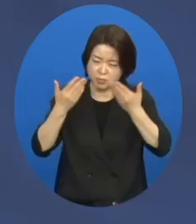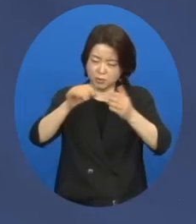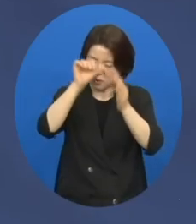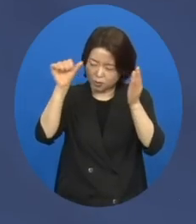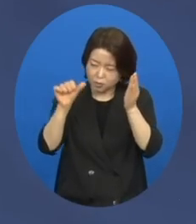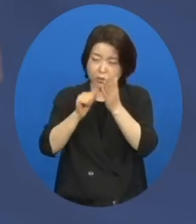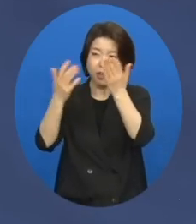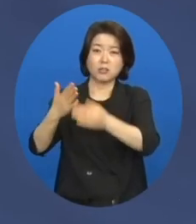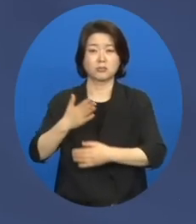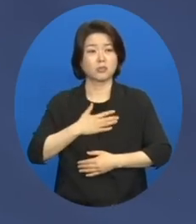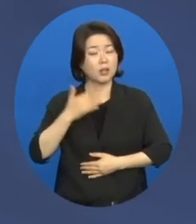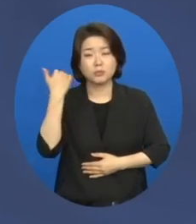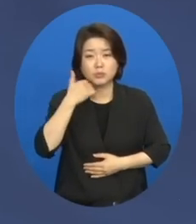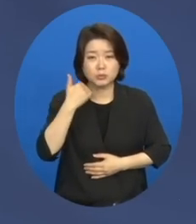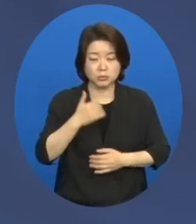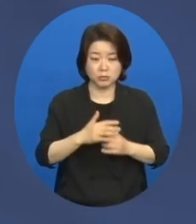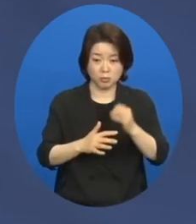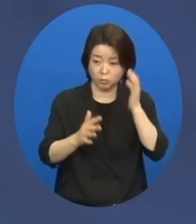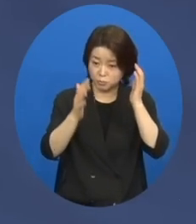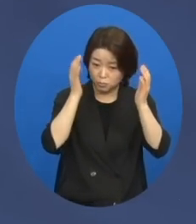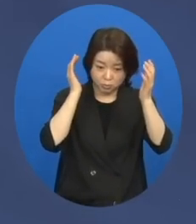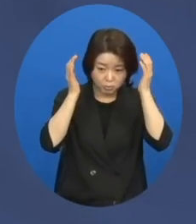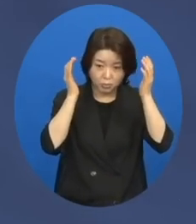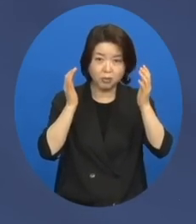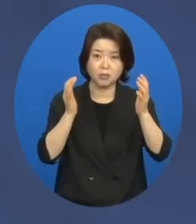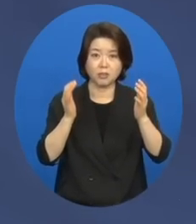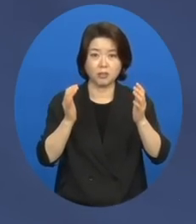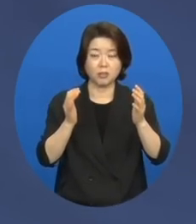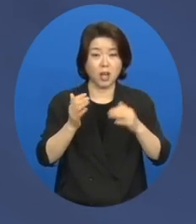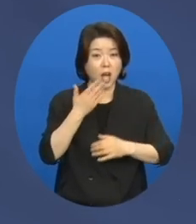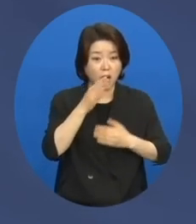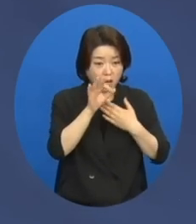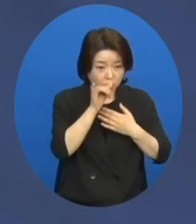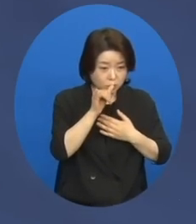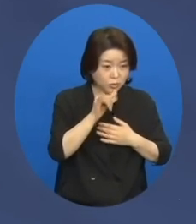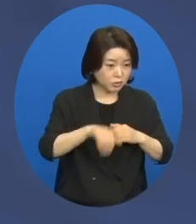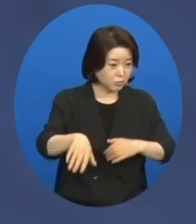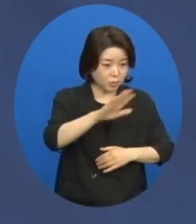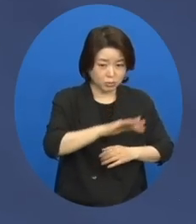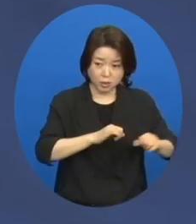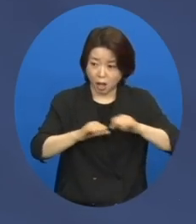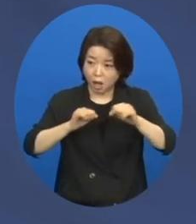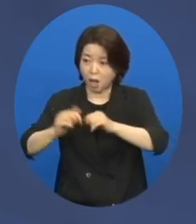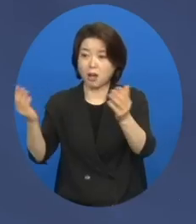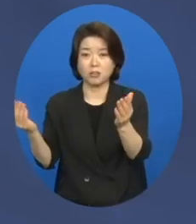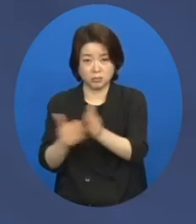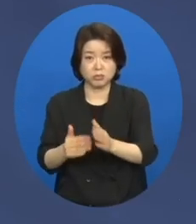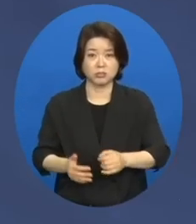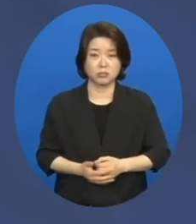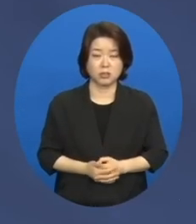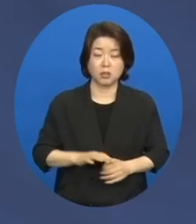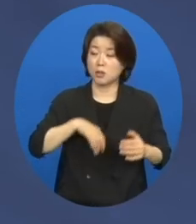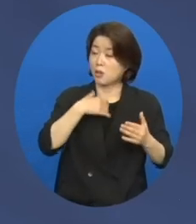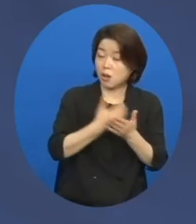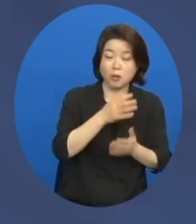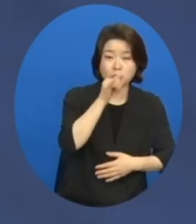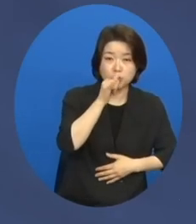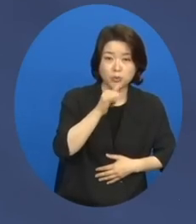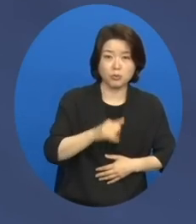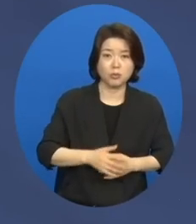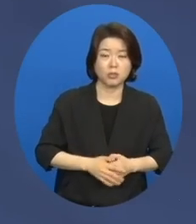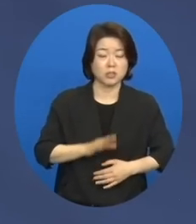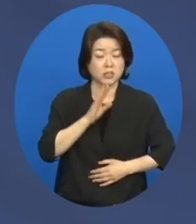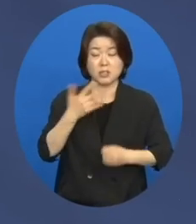누구인가? 혼돈스러웠습니다. 왜냐하면 할 수 있는 모든 것 다 해봤거든요. 그리고 감동받았고요. 오죽